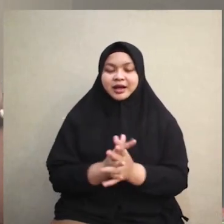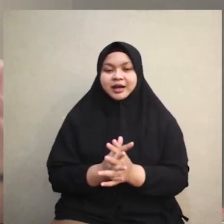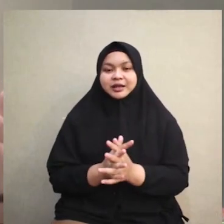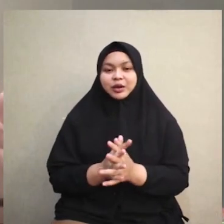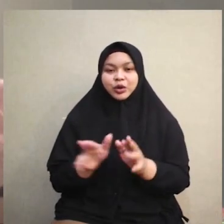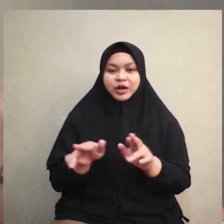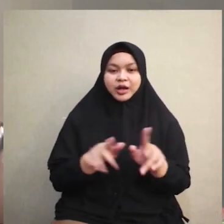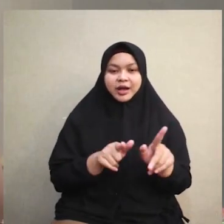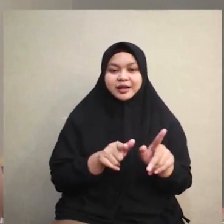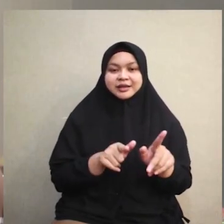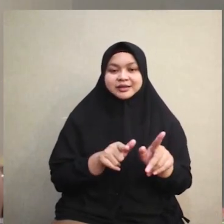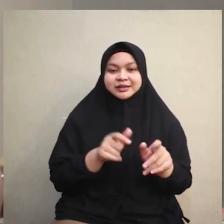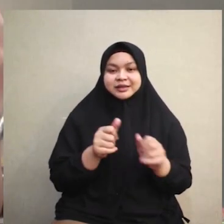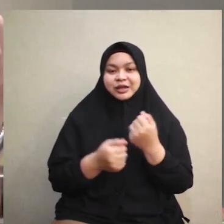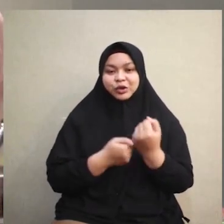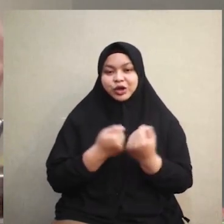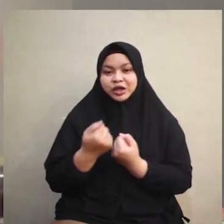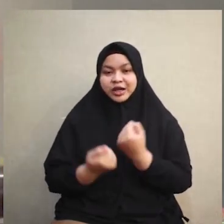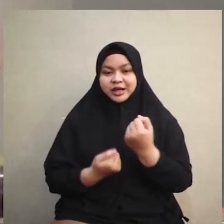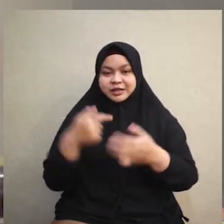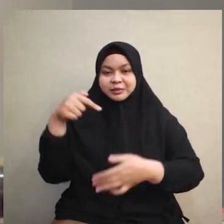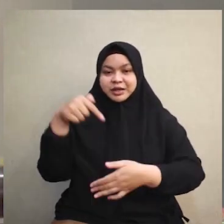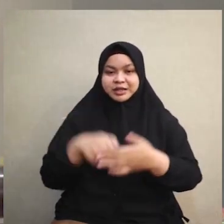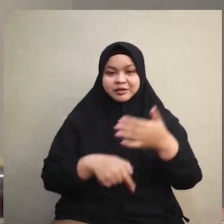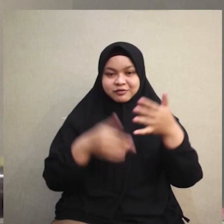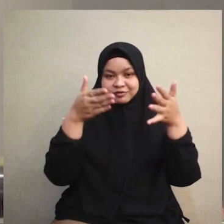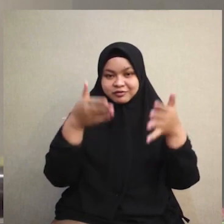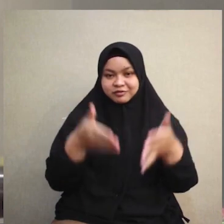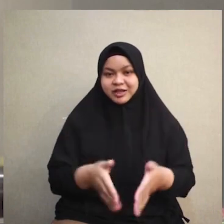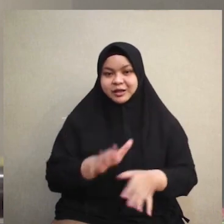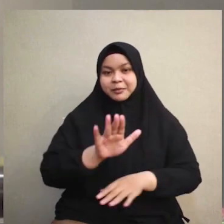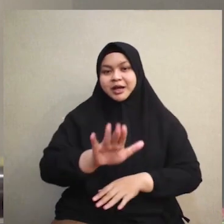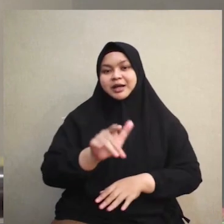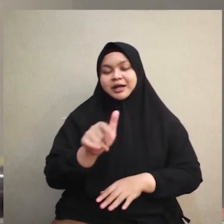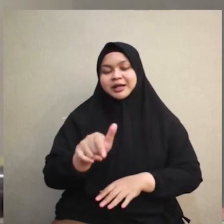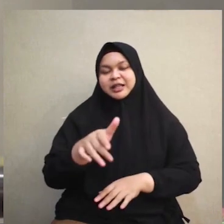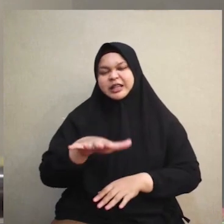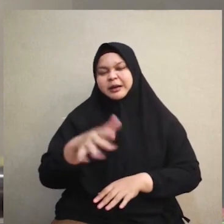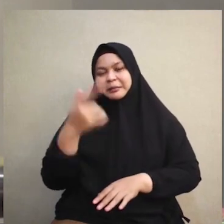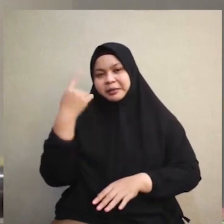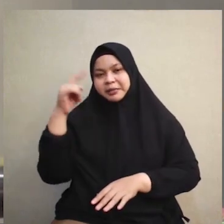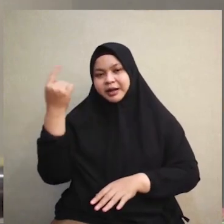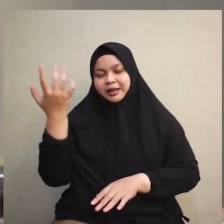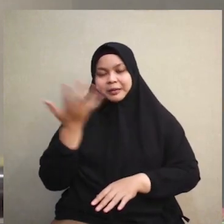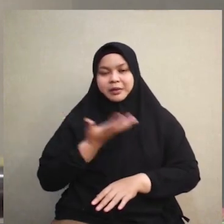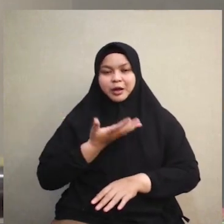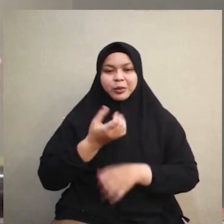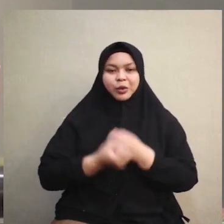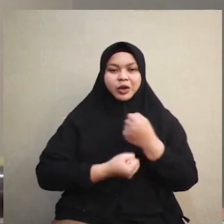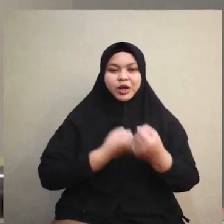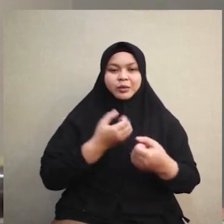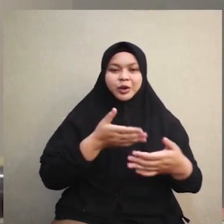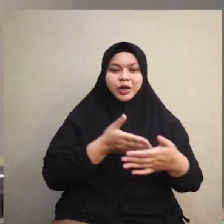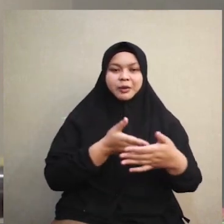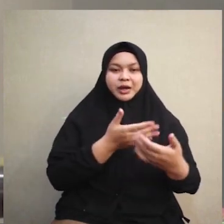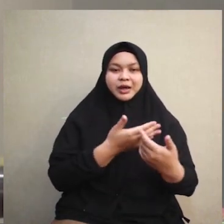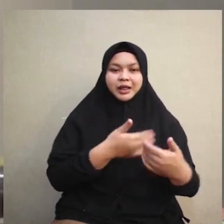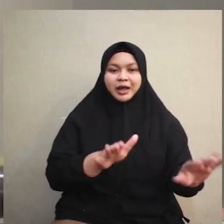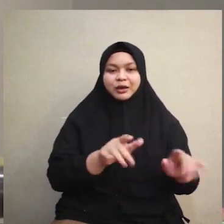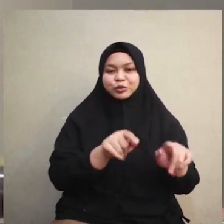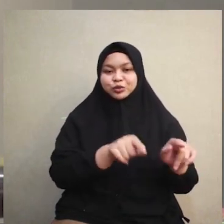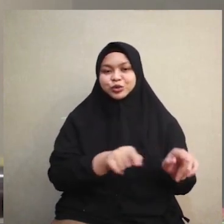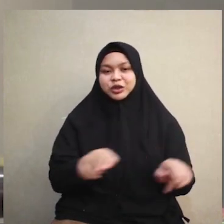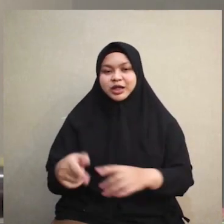spesifik kedepannya kira-kira apa yang pemerintah akan melakukan gitu untuk menghilangkan hambatan dalam